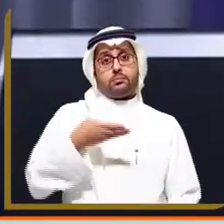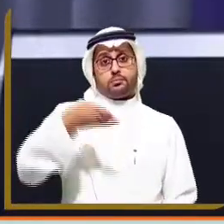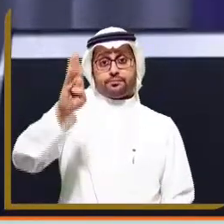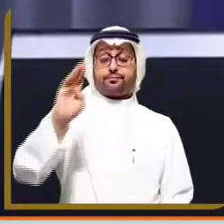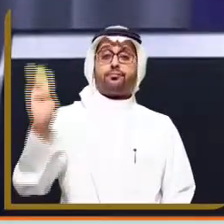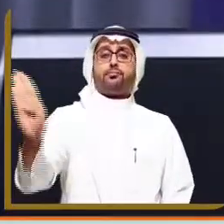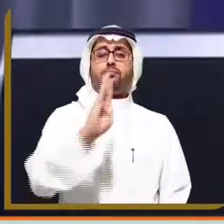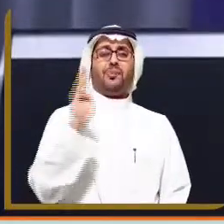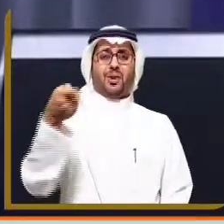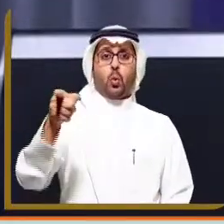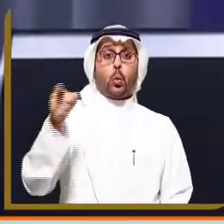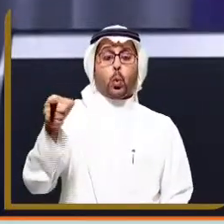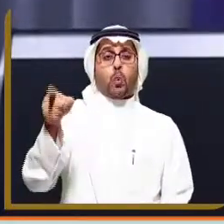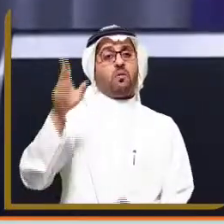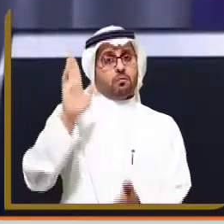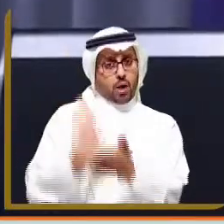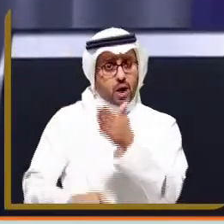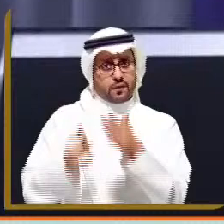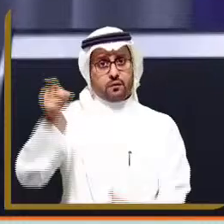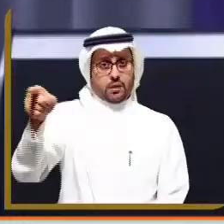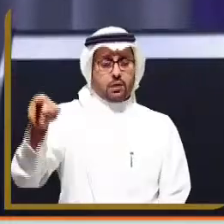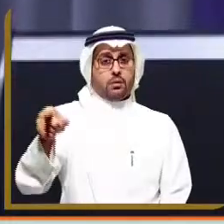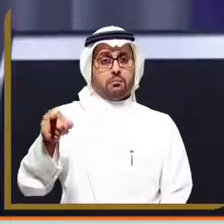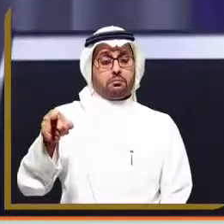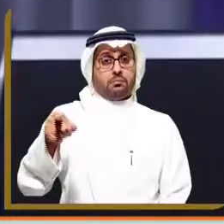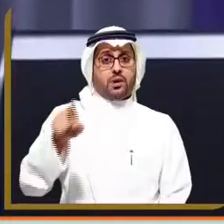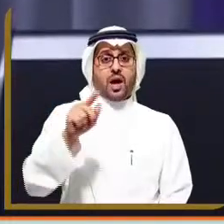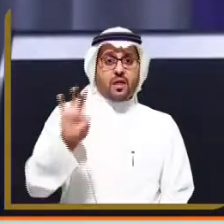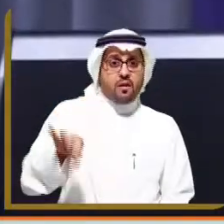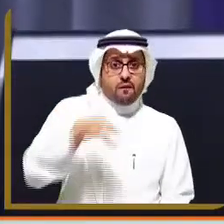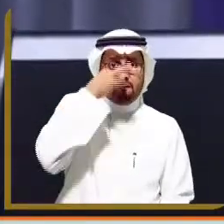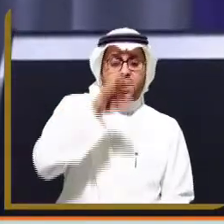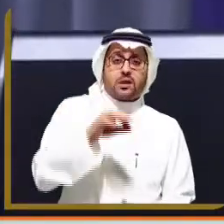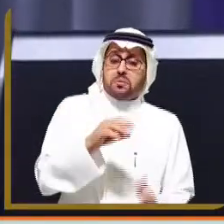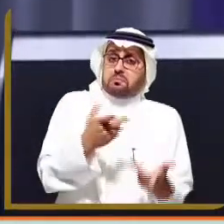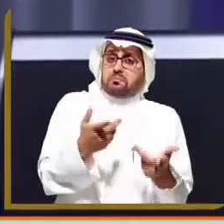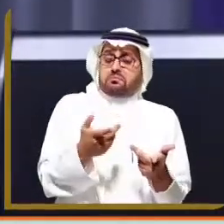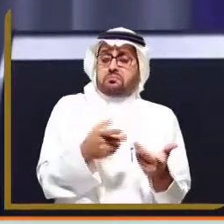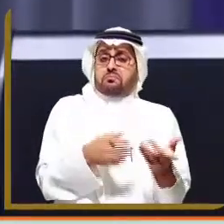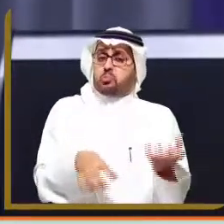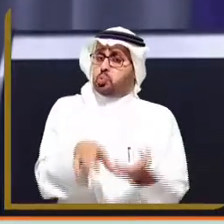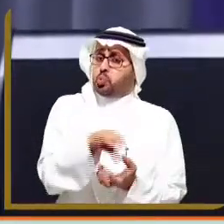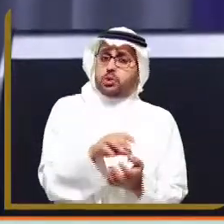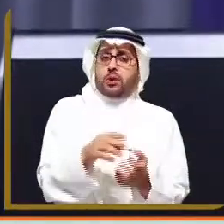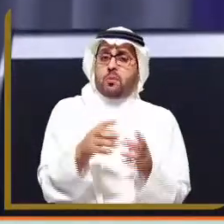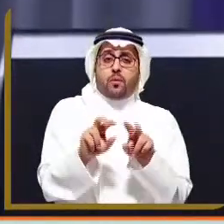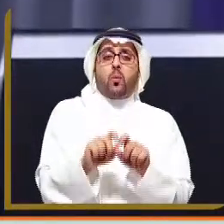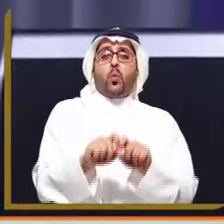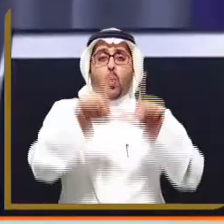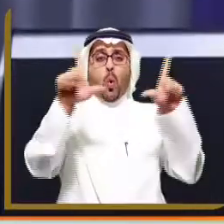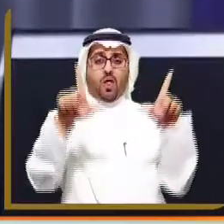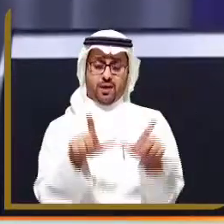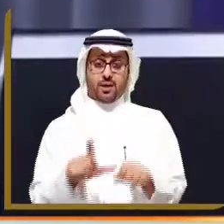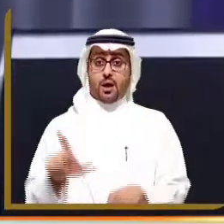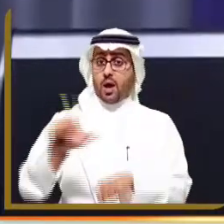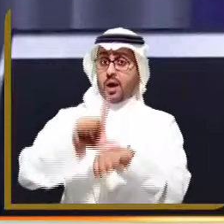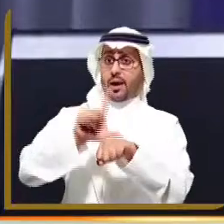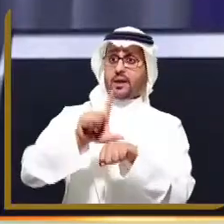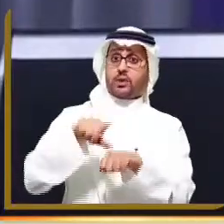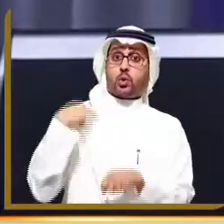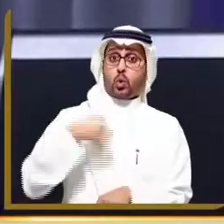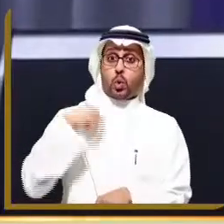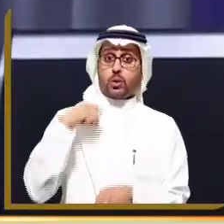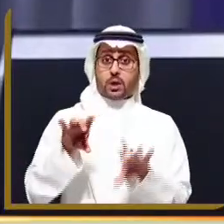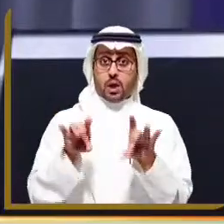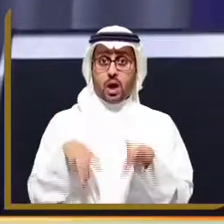الصحية أنه أصيب بوقت قصير قبل عمل الفحص. من جانبه طالب رئيس وزراء الولاية حكومة